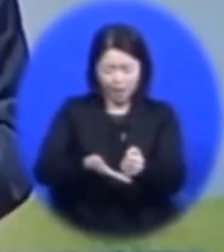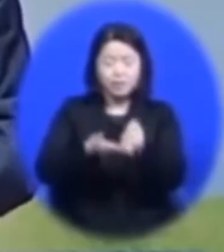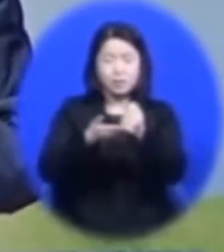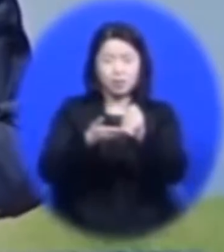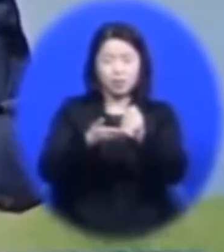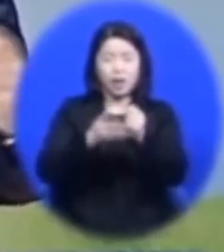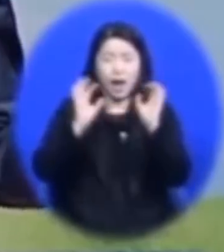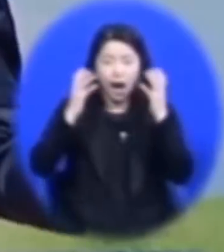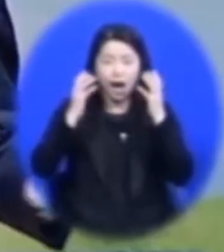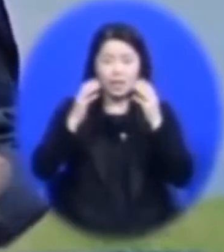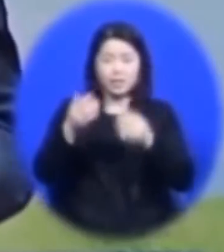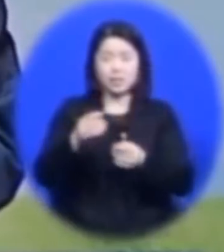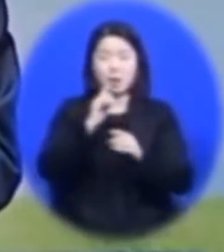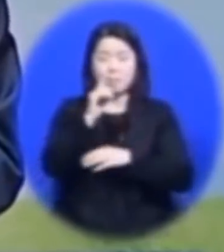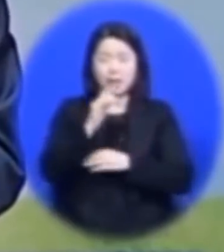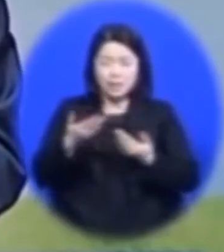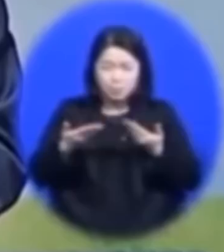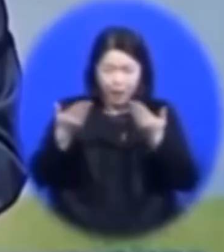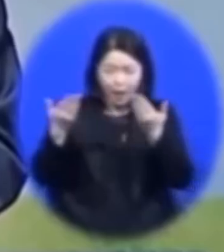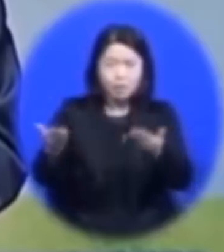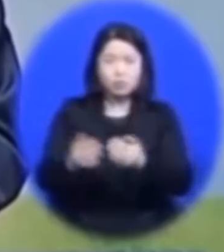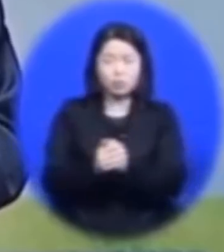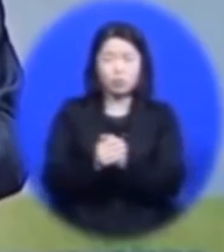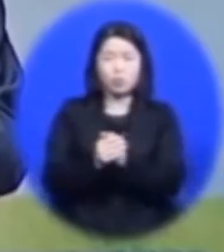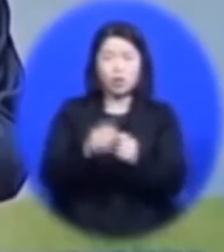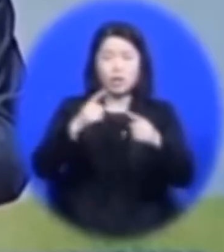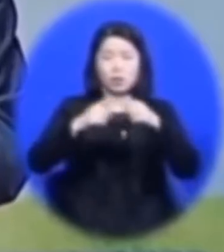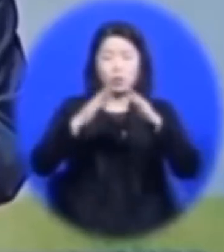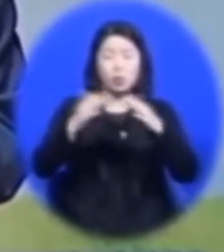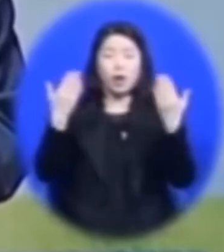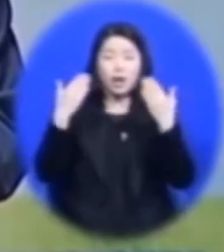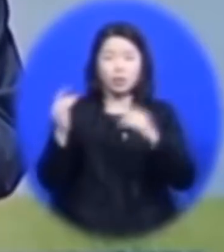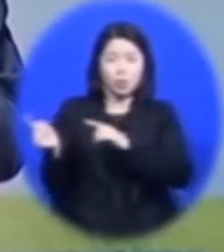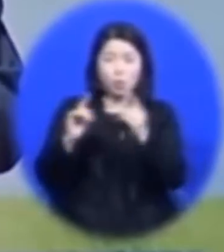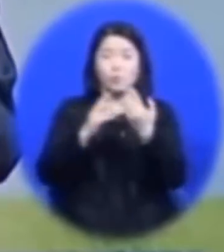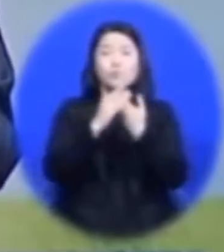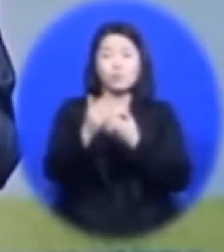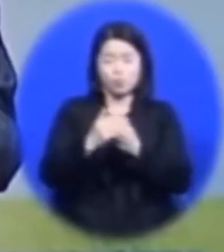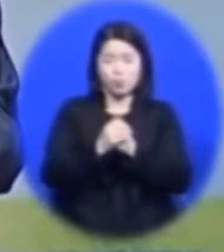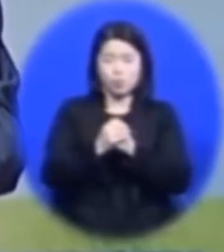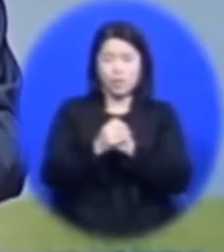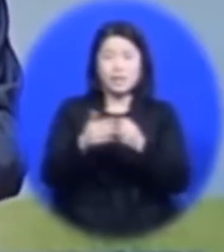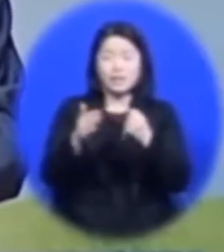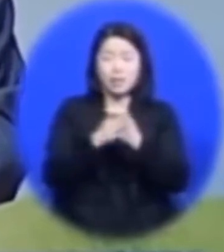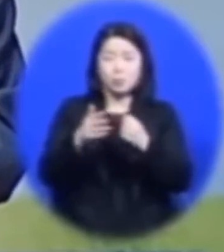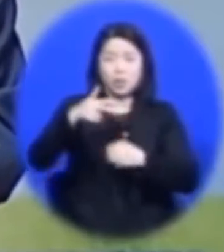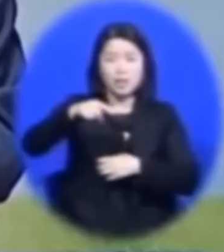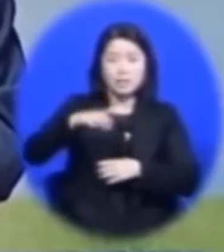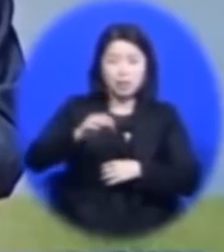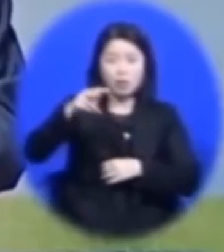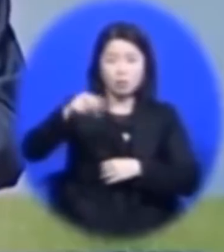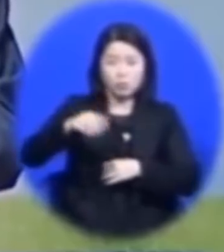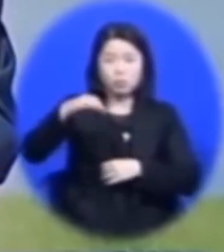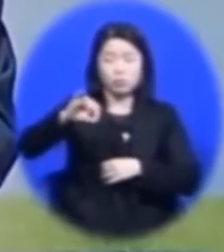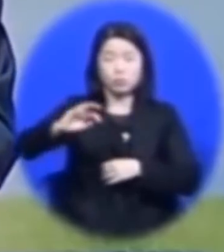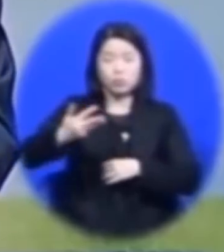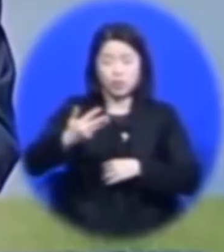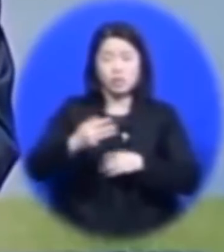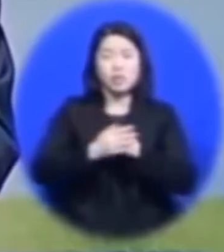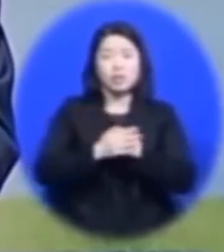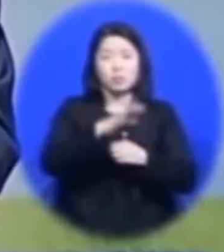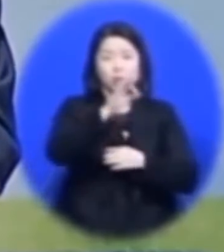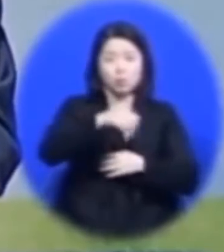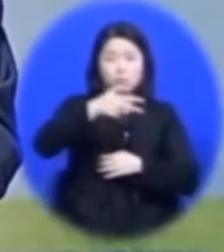자라고 교회학교를 크기 부웅 시켰던 그래서 목사님께서 이정우 술집 싸우지 악 집사를 서로 중매